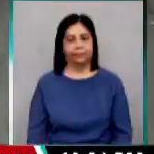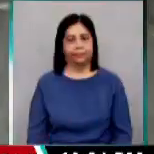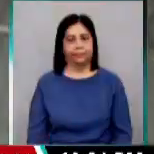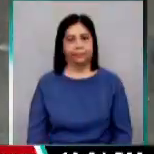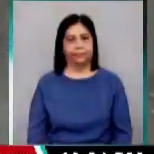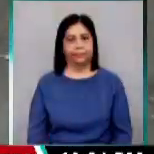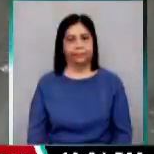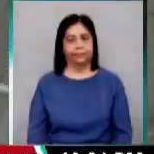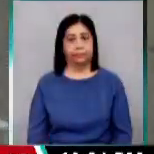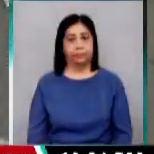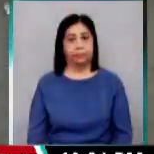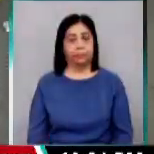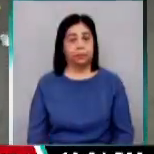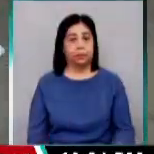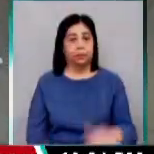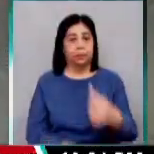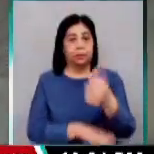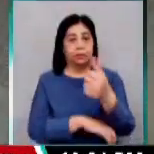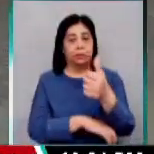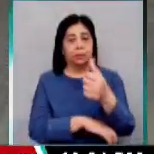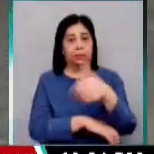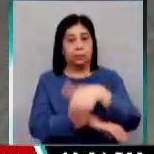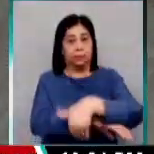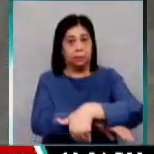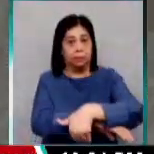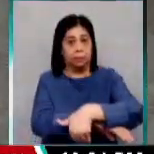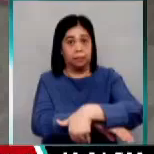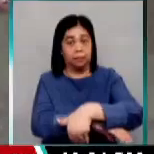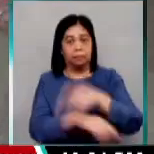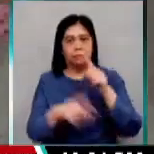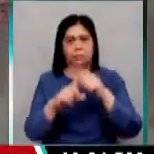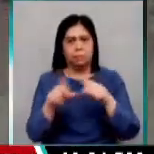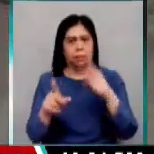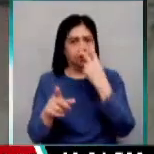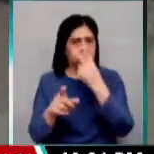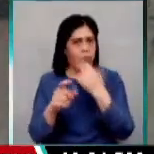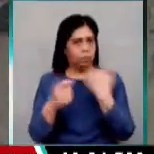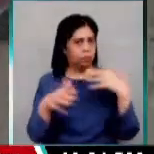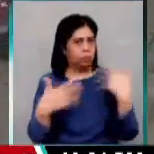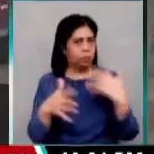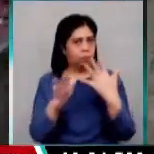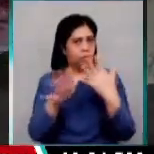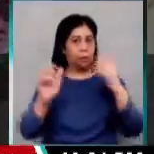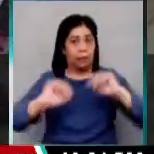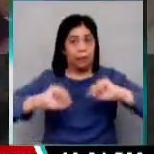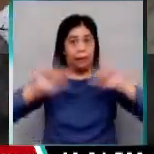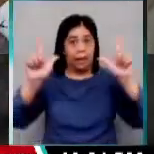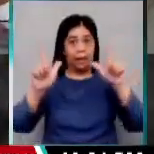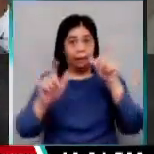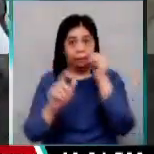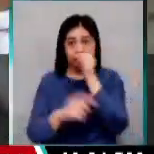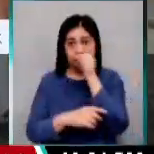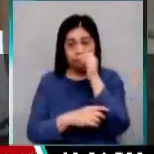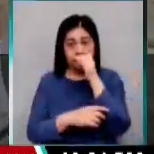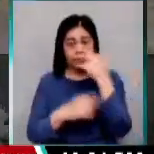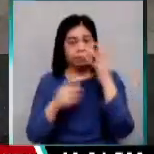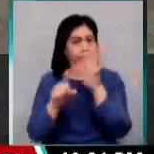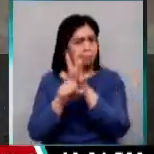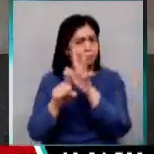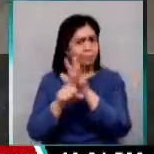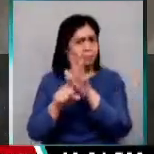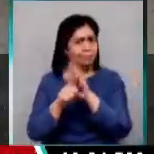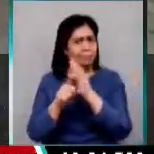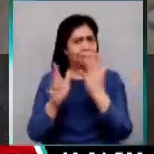Pasado, alas 10:30 na ng gabi, pero tignan nyo naman po ang live na kuha natin. Blockbuster po ang pila sa labas